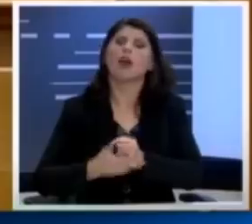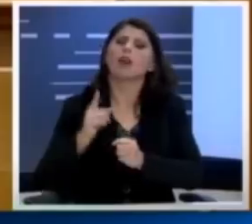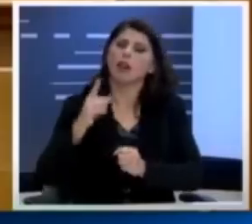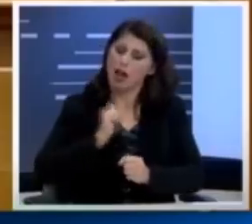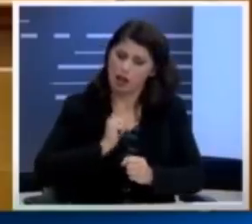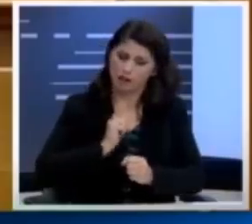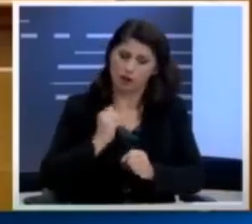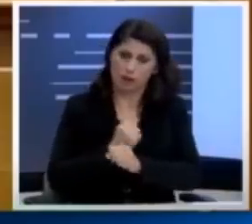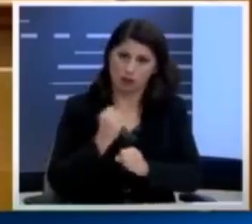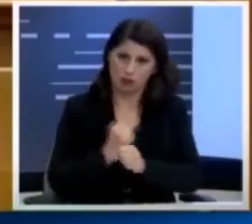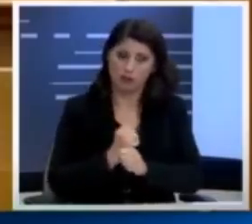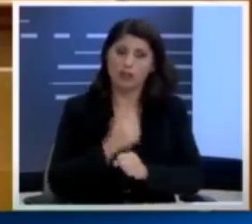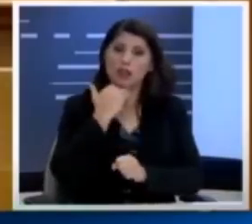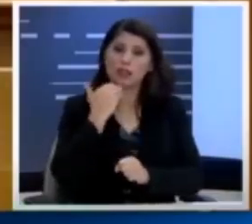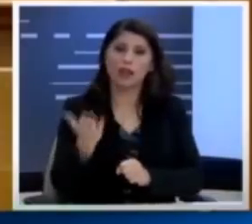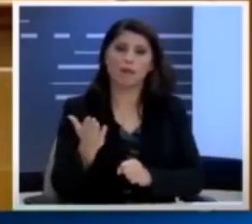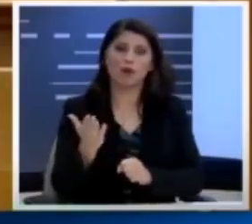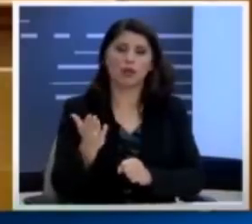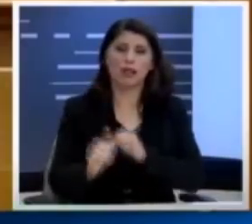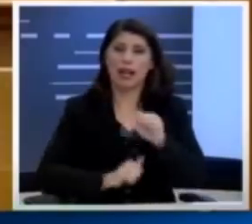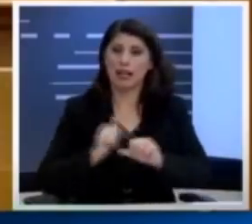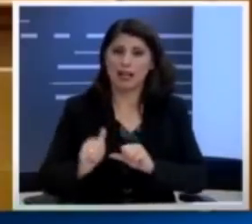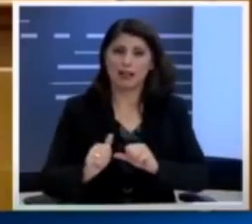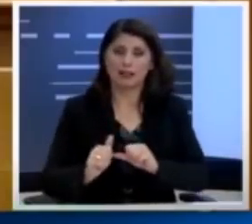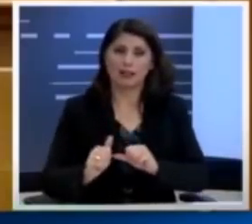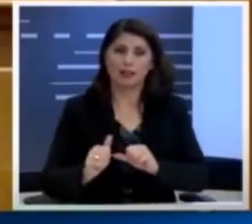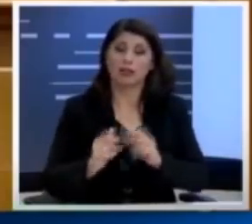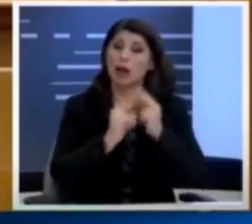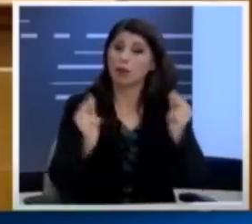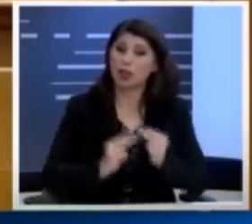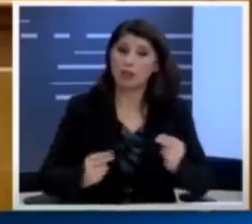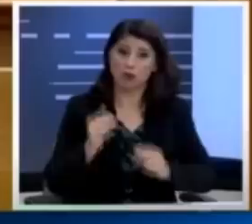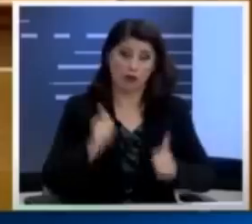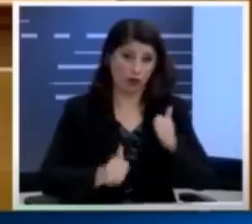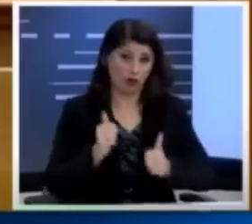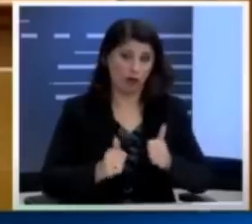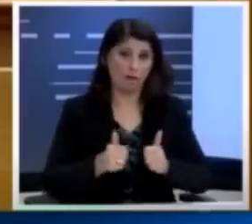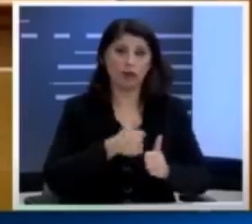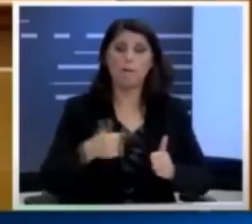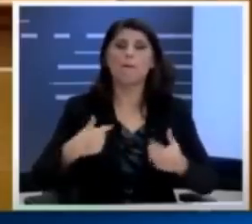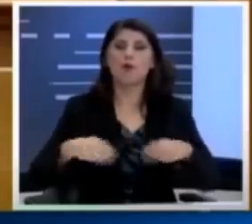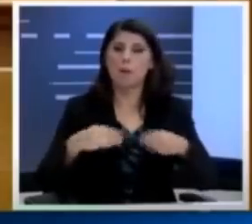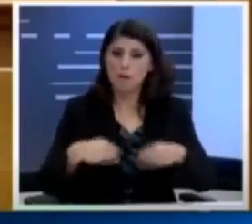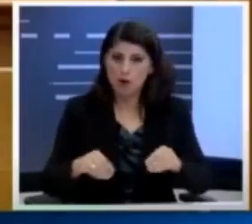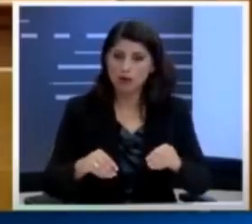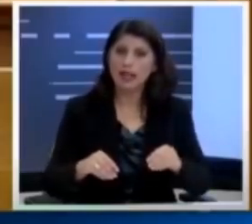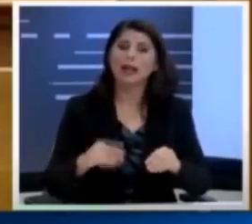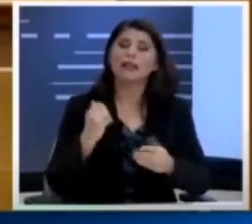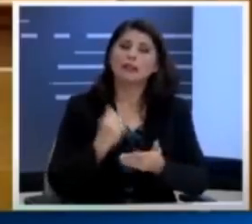τους αυτοαπασχολούμενους δεν μπορεί να αναιρέσει τις συνέπειες του ανταγωνισμού από τα μονοπόλια και